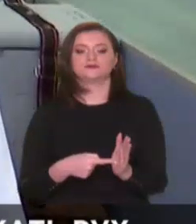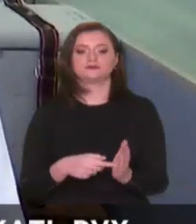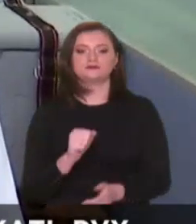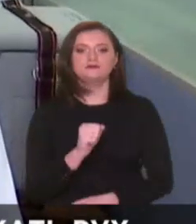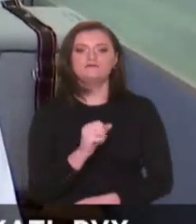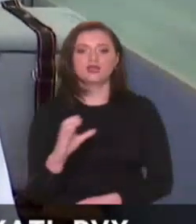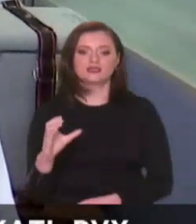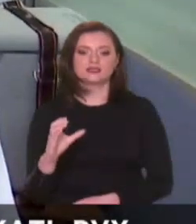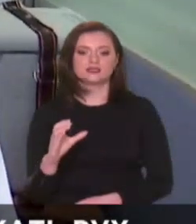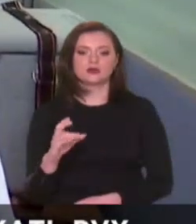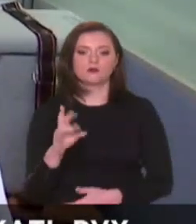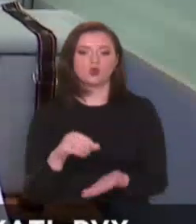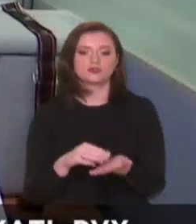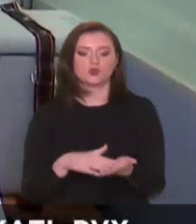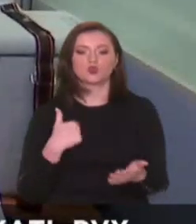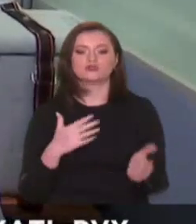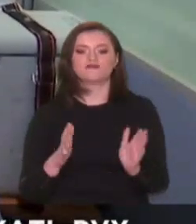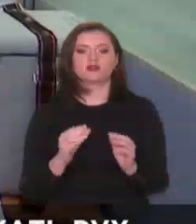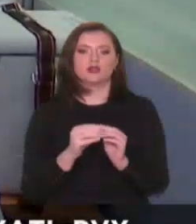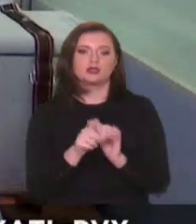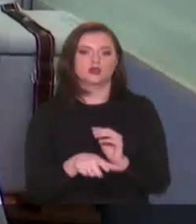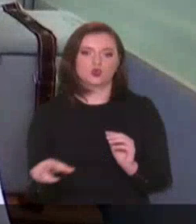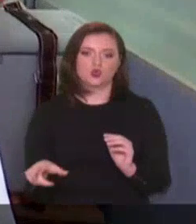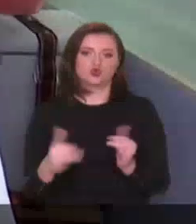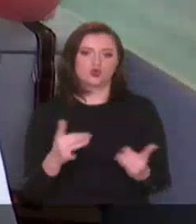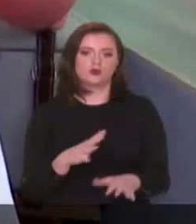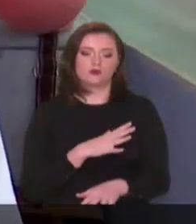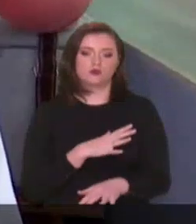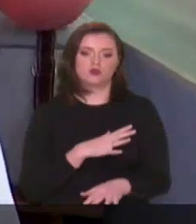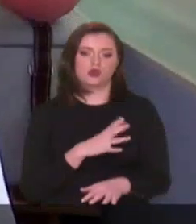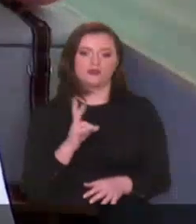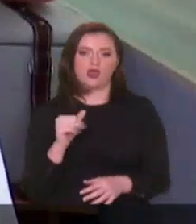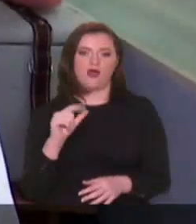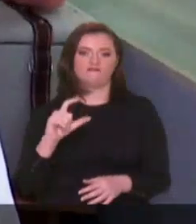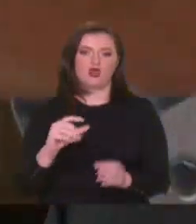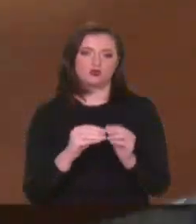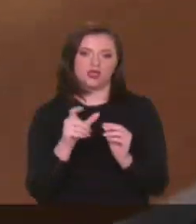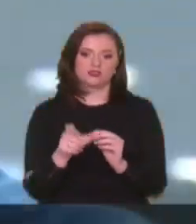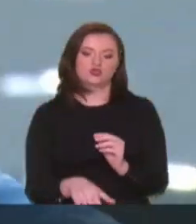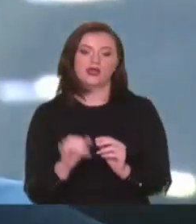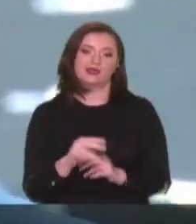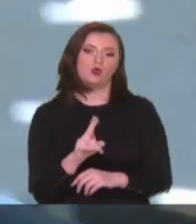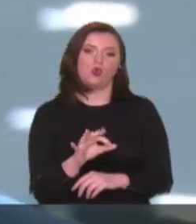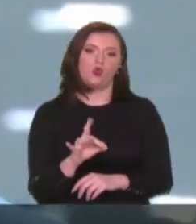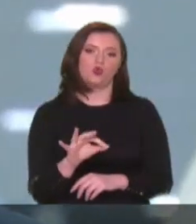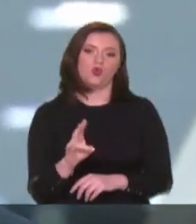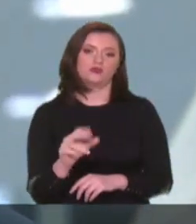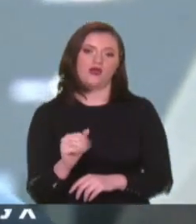AstraZeneca по запису, у нас виключно 10 людей, сьогодні було на флакон 10 чоловік. Ну і коронавак.